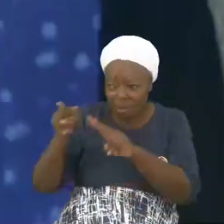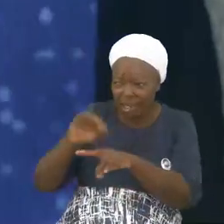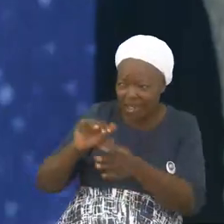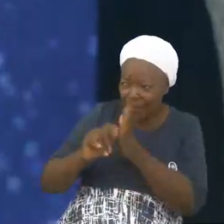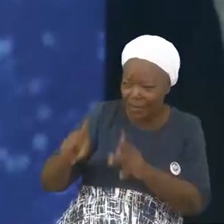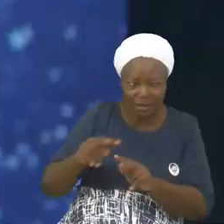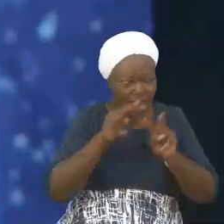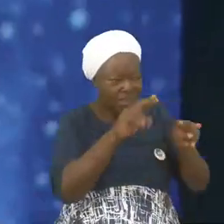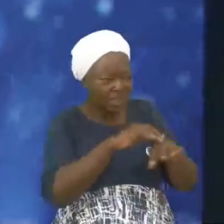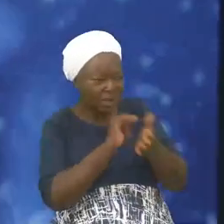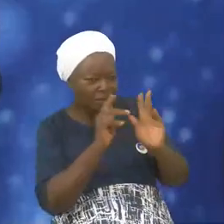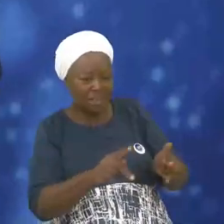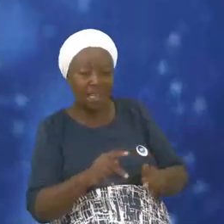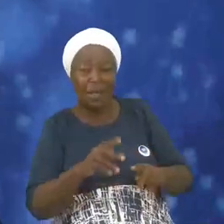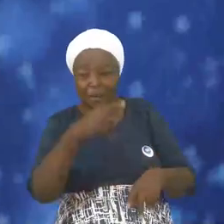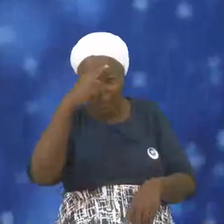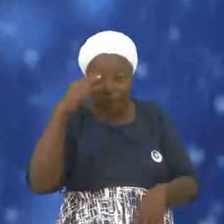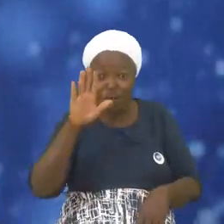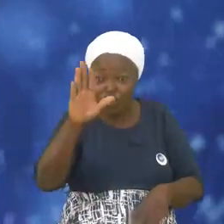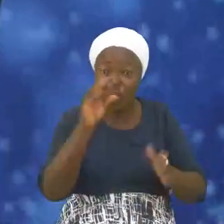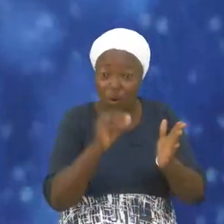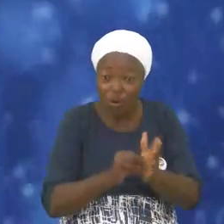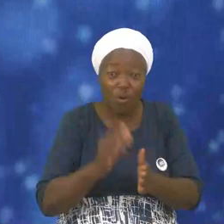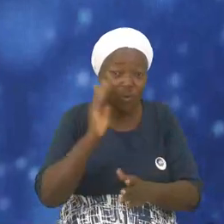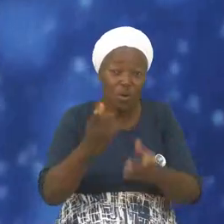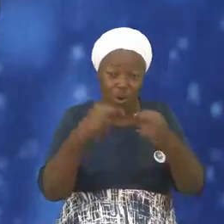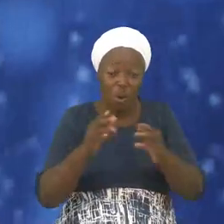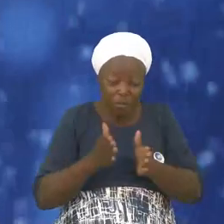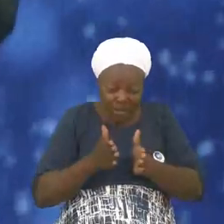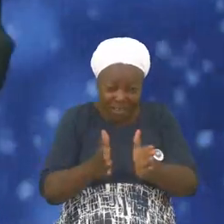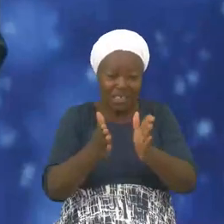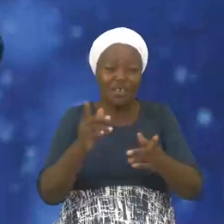Tu dois examiner, vérifier. Tu ne dois pas regarder l'autre personne.